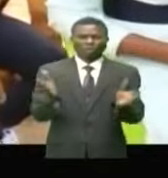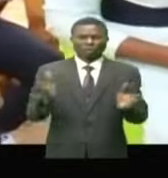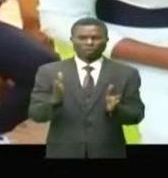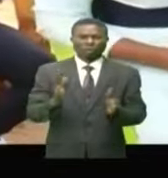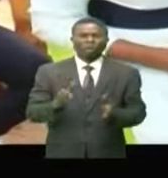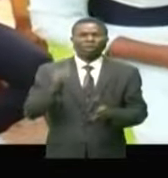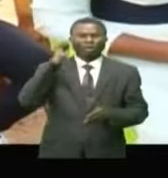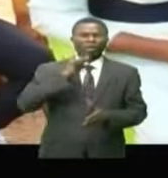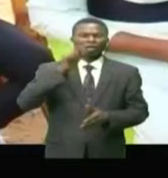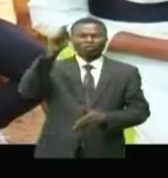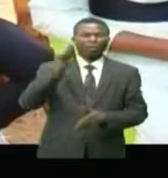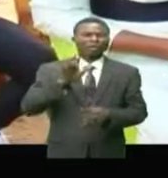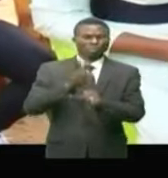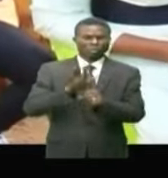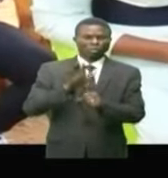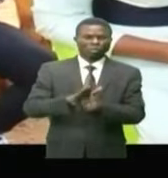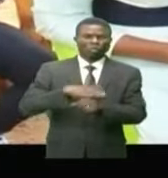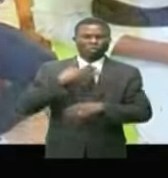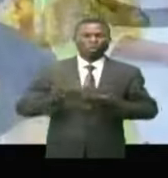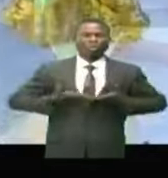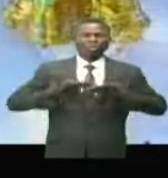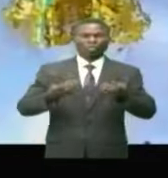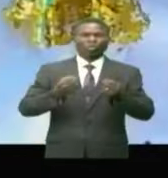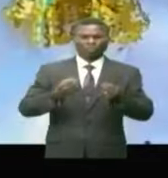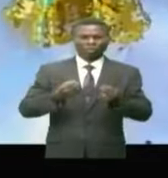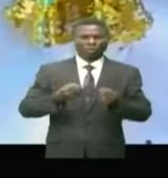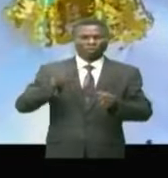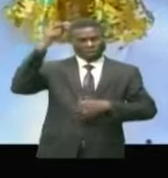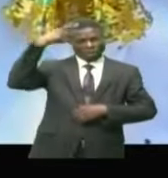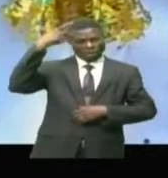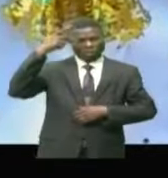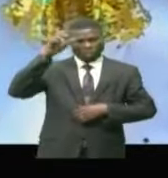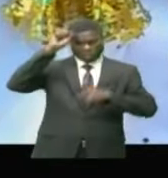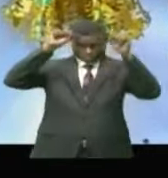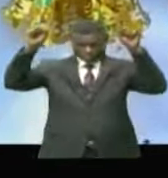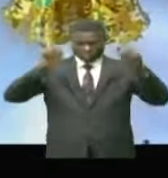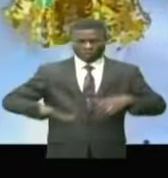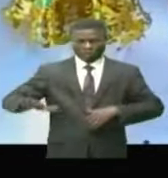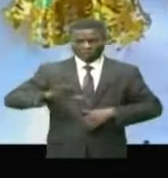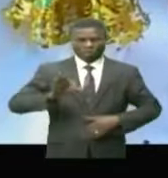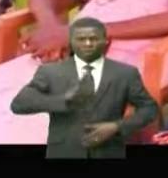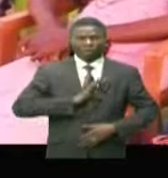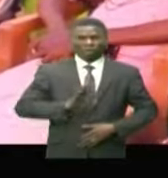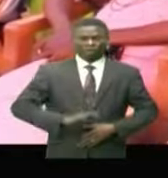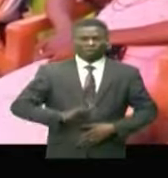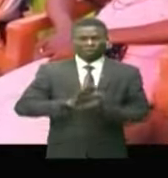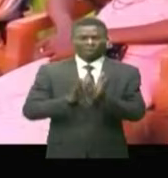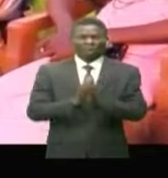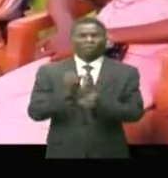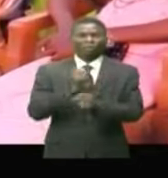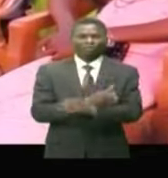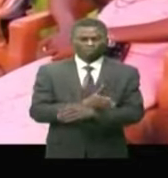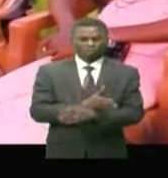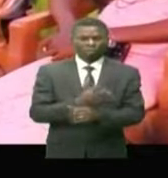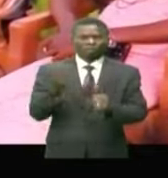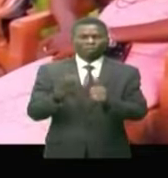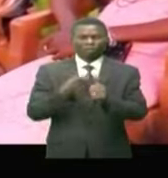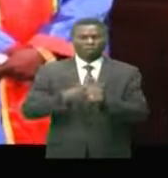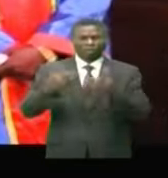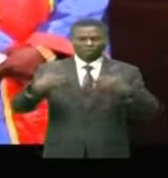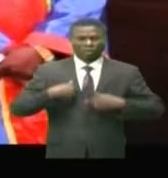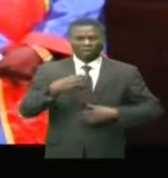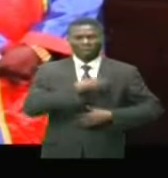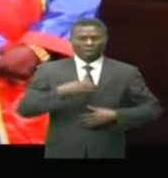lauréates qui se sont battus pour concrétiser la politique du chef de l'État, Félix-Antoine Tshisekedi Tshilombo, qui est d'avoir les